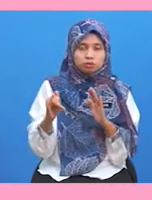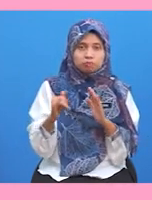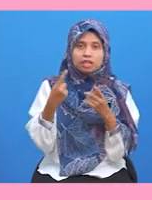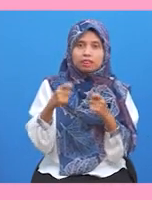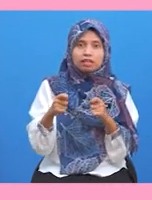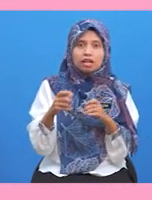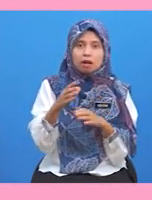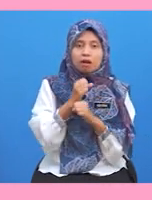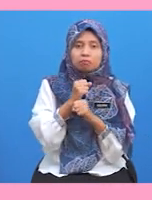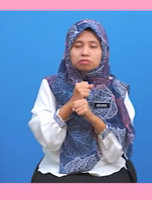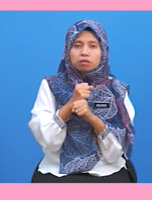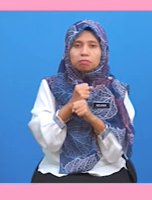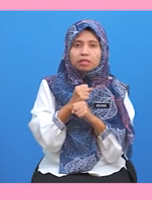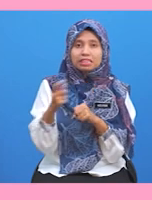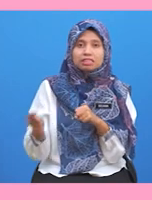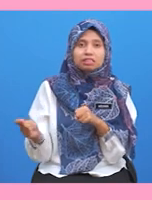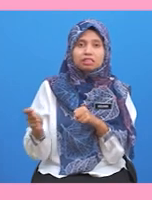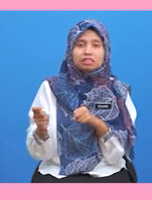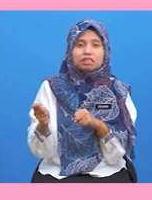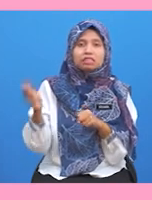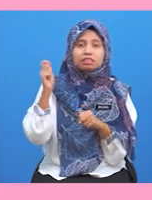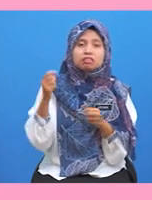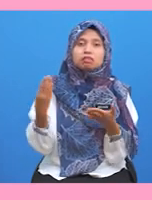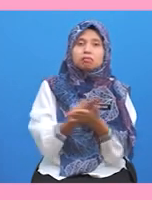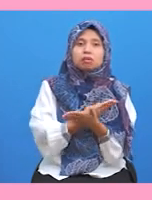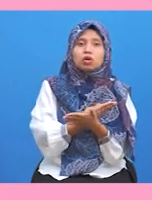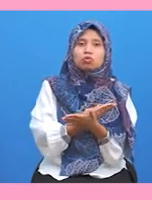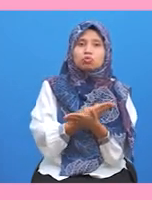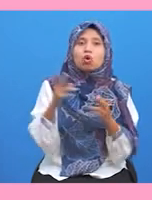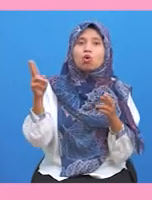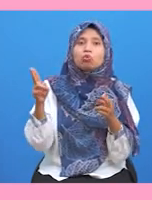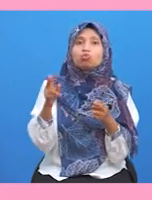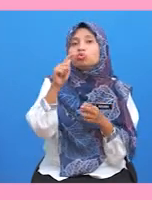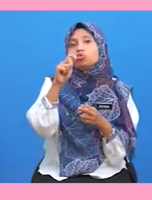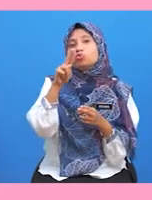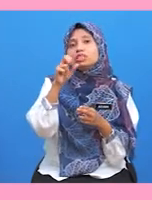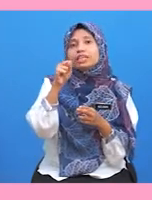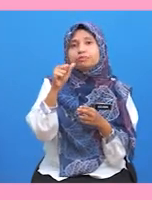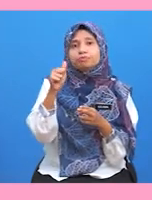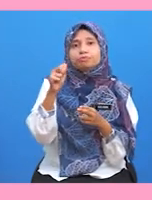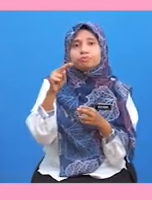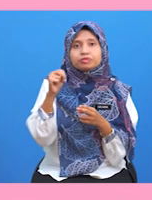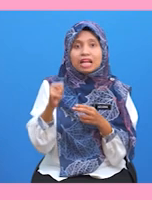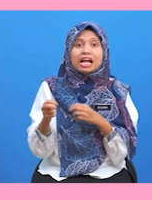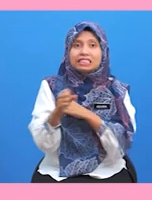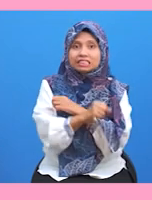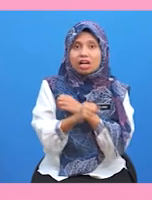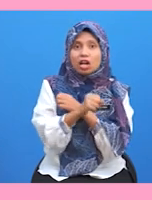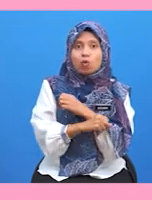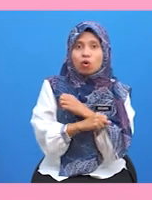telah mendapat tenaga baharu apabila akhbar utusan Sarawak diterbitkan pada bulan